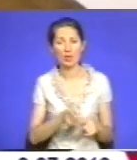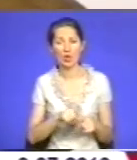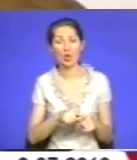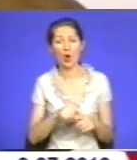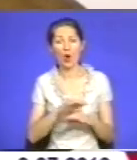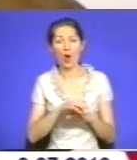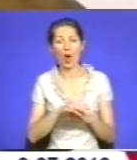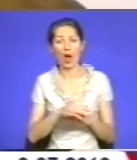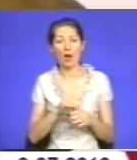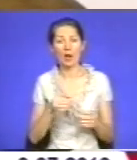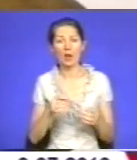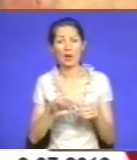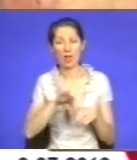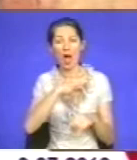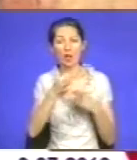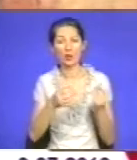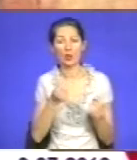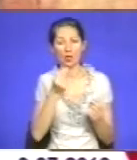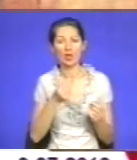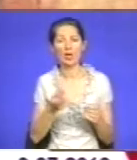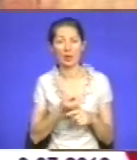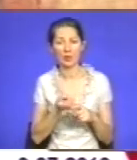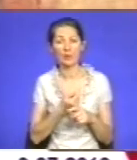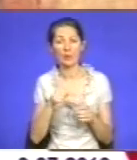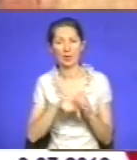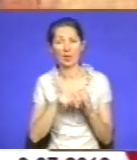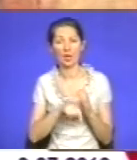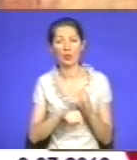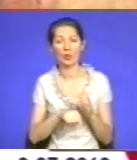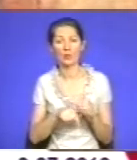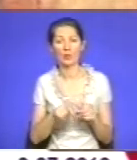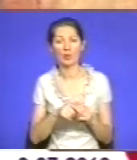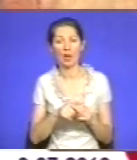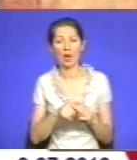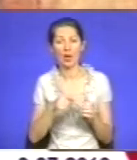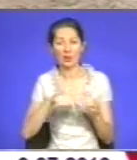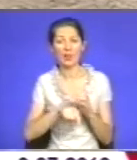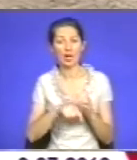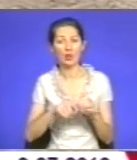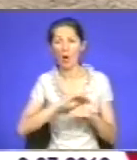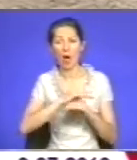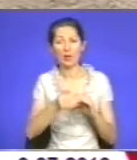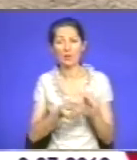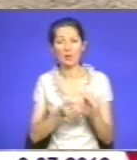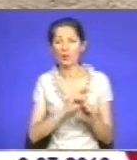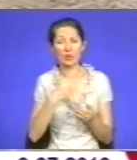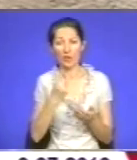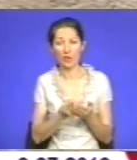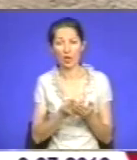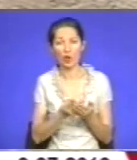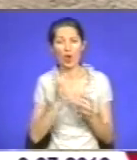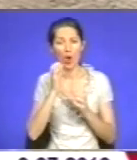проникають в листки, виїдають всередину. При цьому зовнішній шар залишається неушкодженим. Плоди томатів та баклажанів шкідники